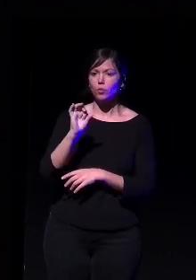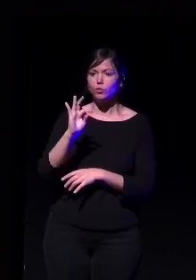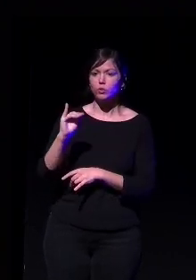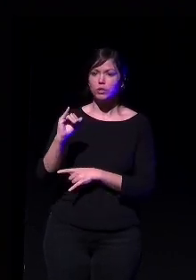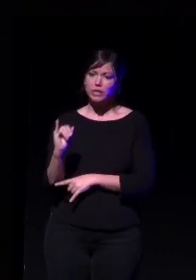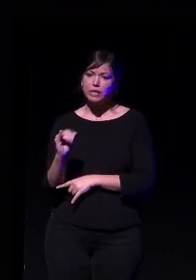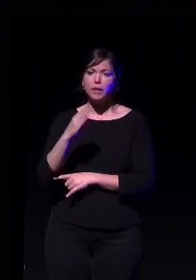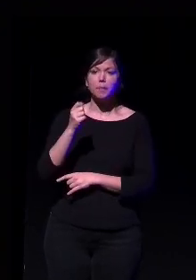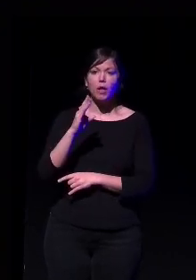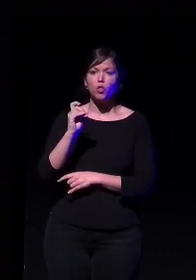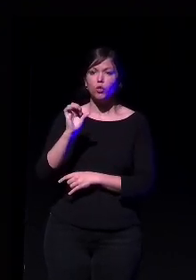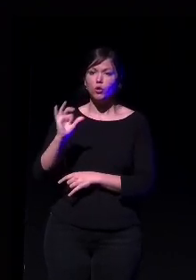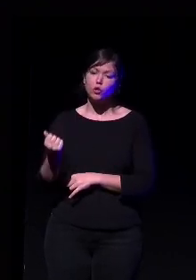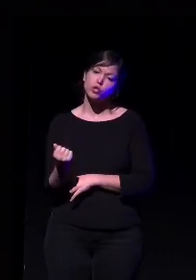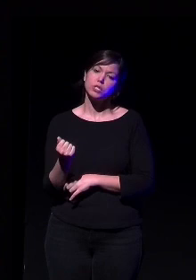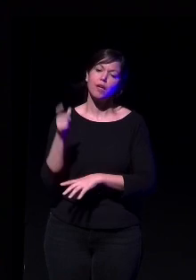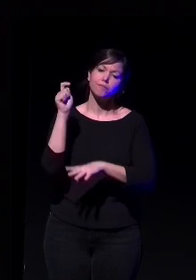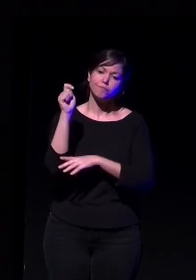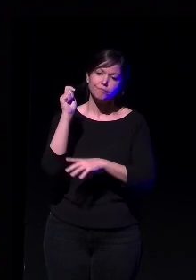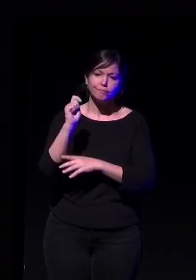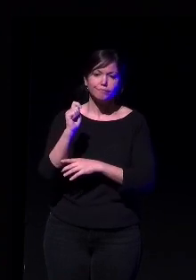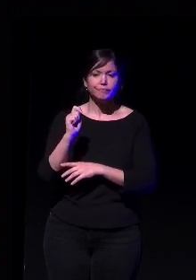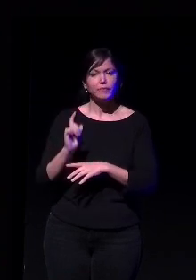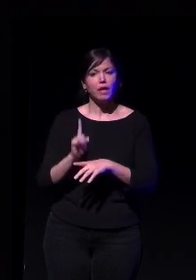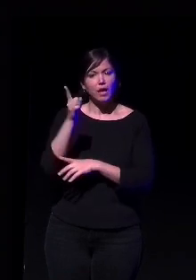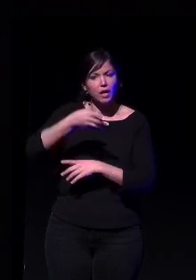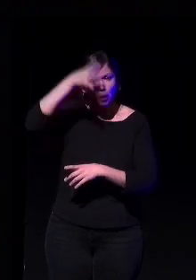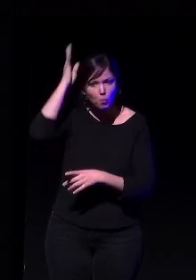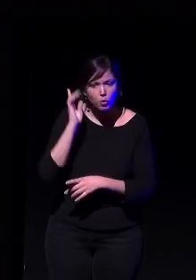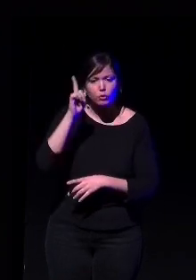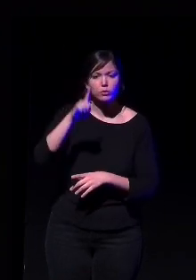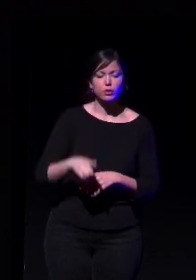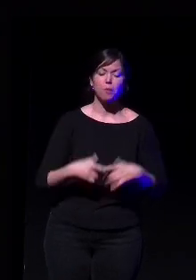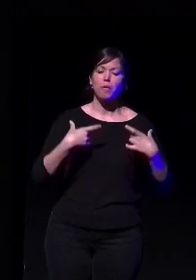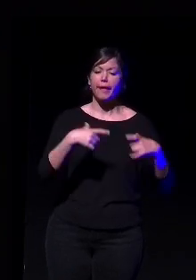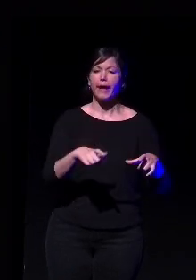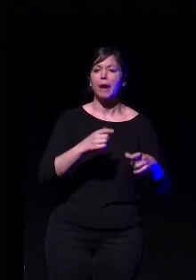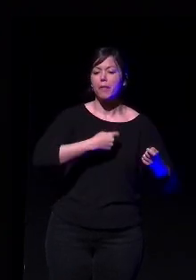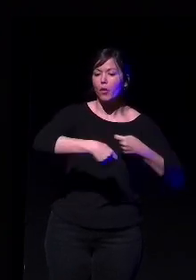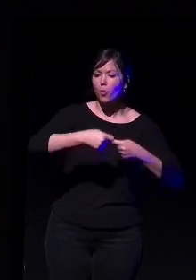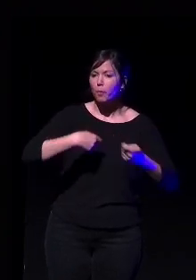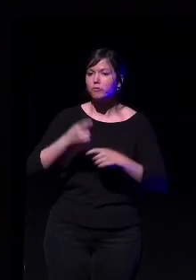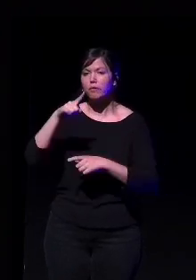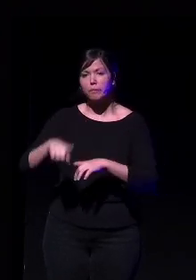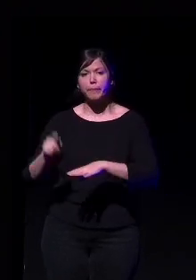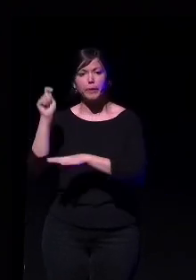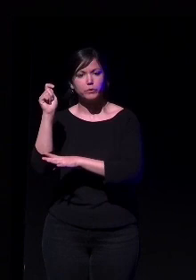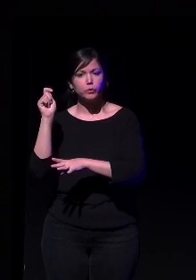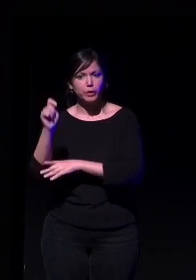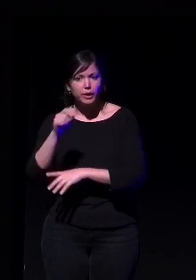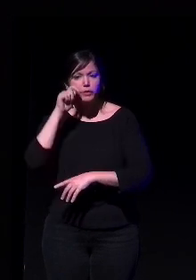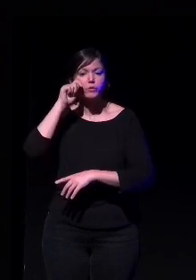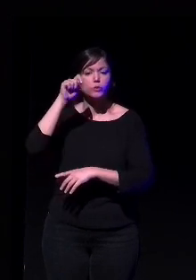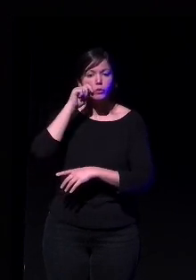del Consell Comarcal de l'Alt Empordà, presidents de cambres de comerç, també del món universitari, consellers del Patronat de Turisme Costa